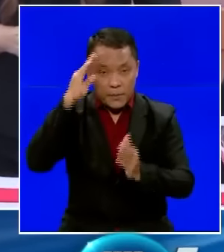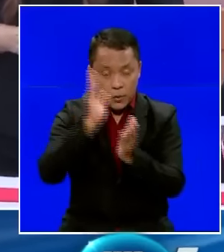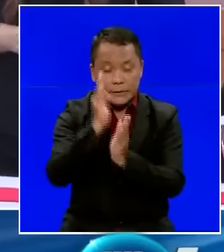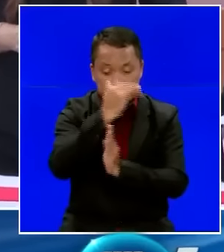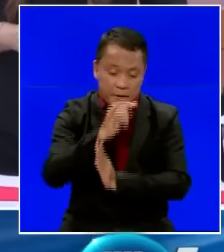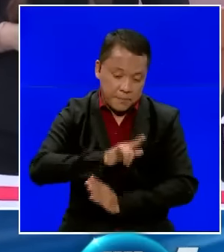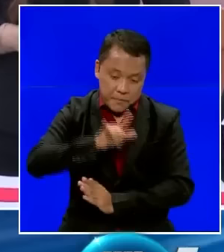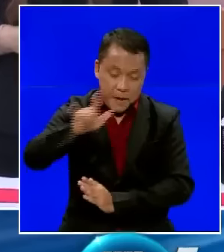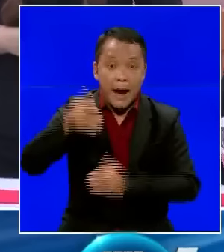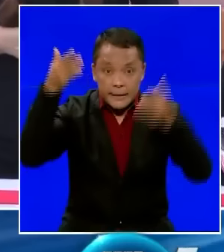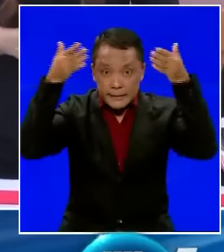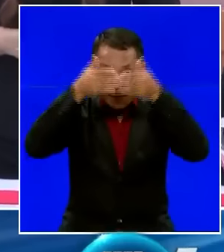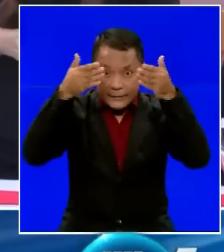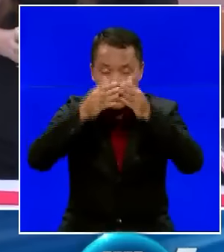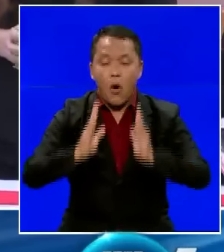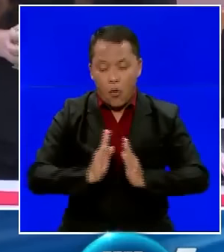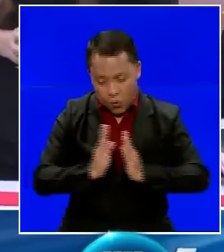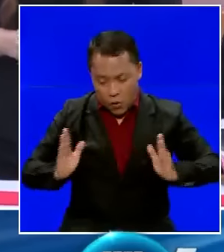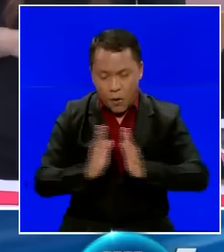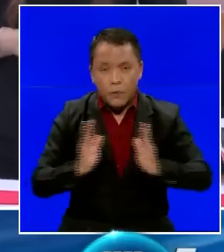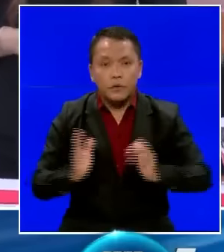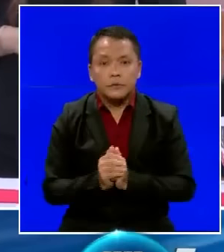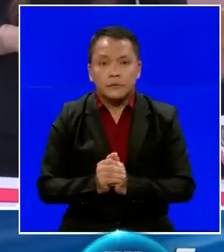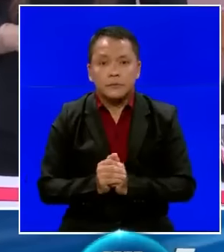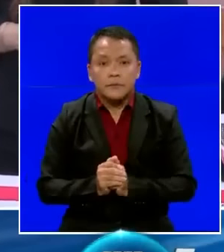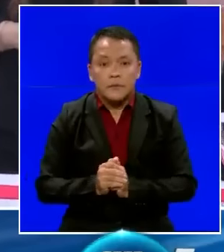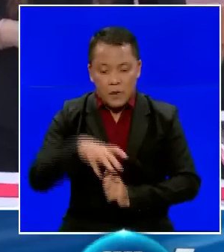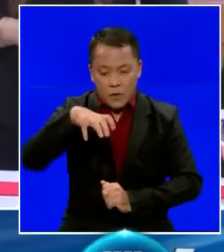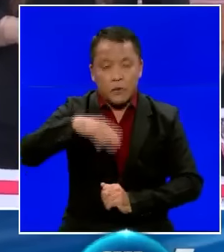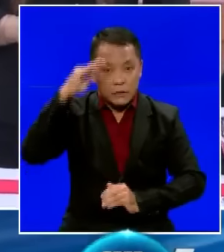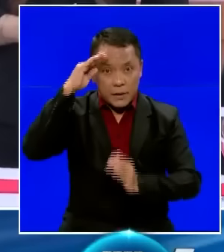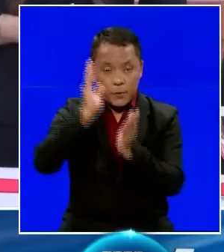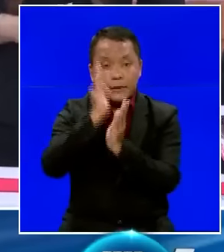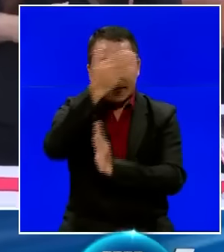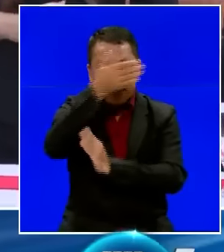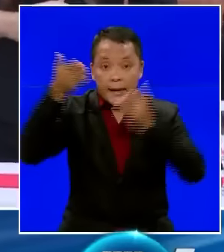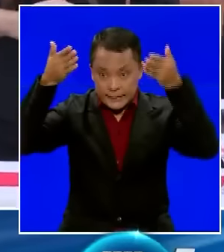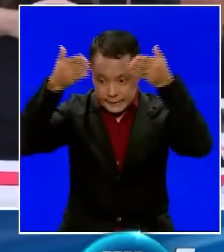างมาที่อินโดนีเซียเพื่อมาขอบคุณทางสำนักงานตำรวจแห่งช